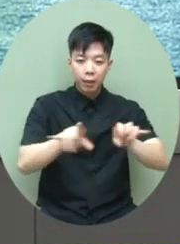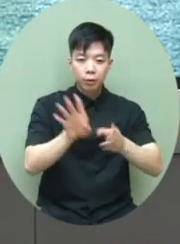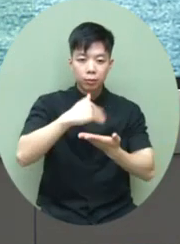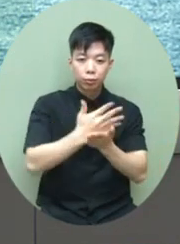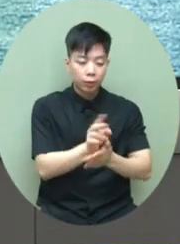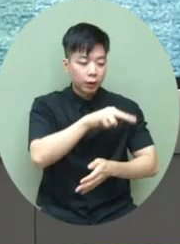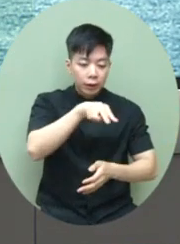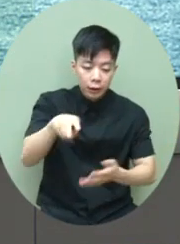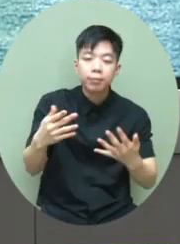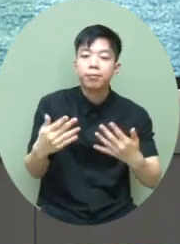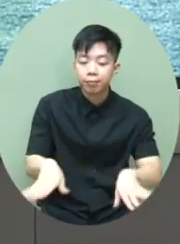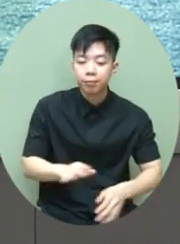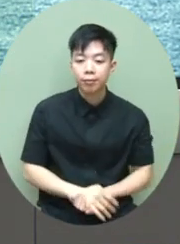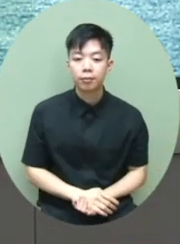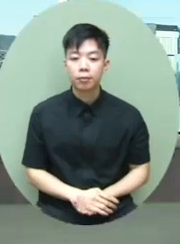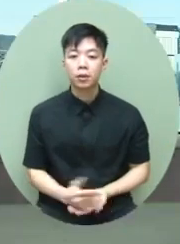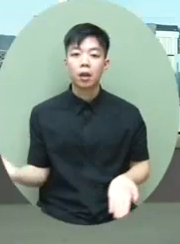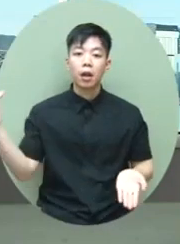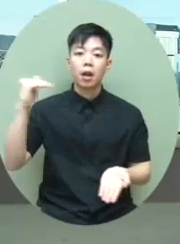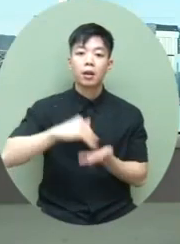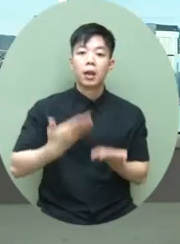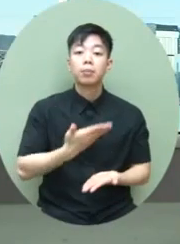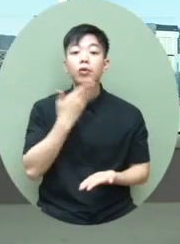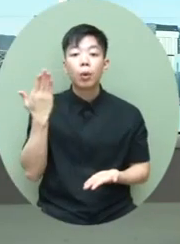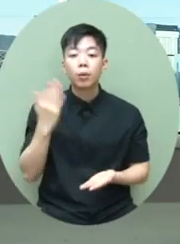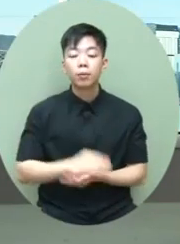remain normal this morning. 下一題，